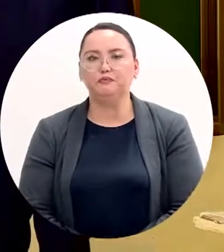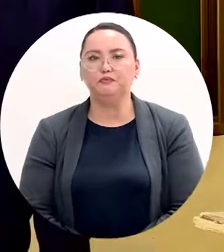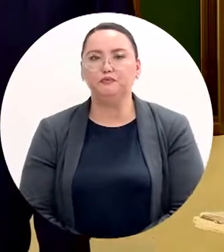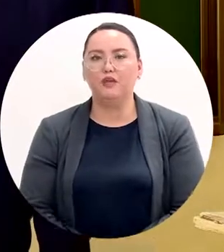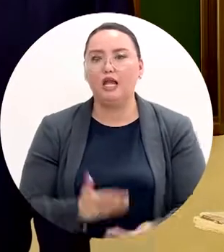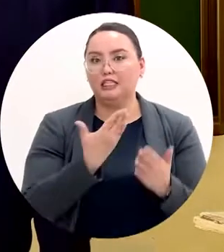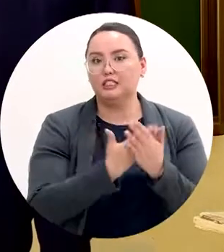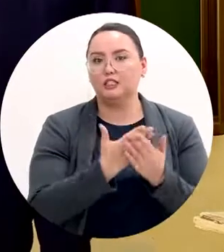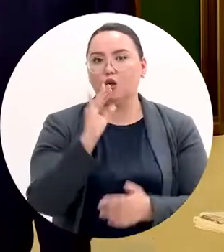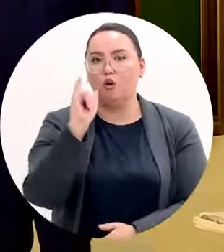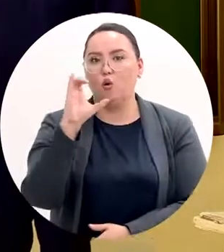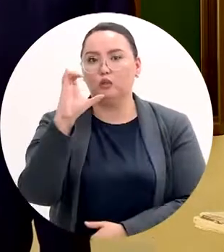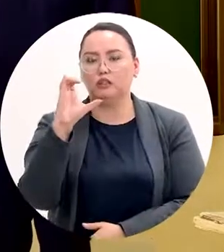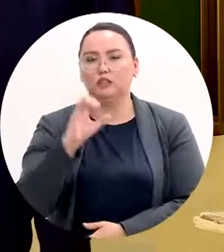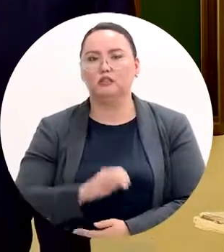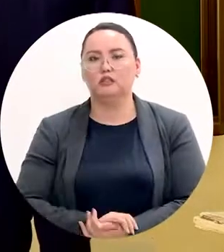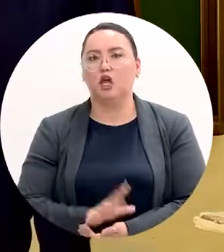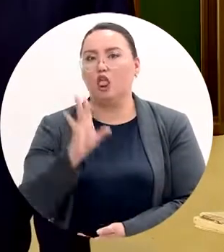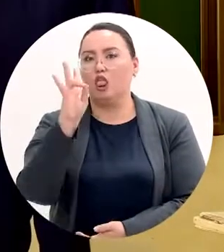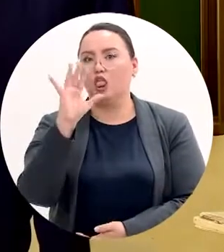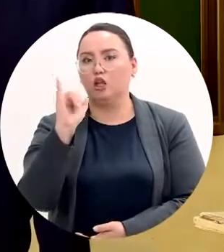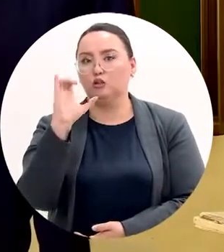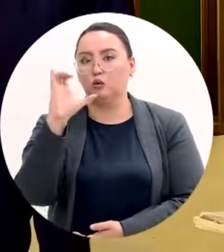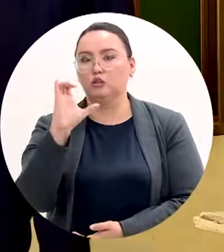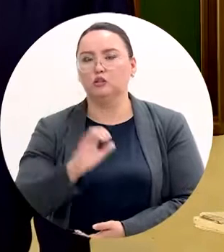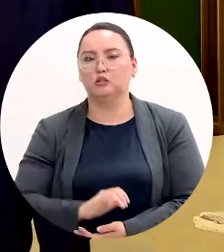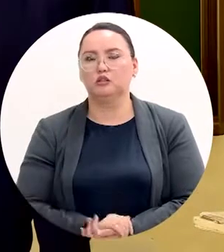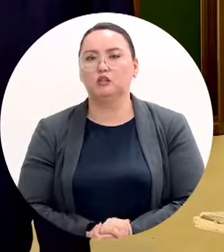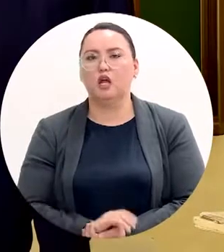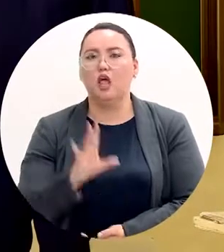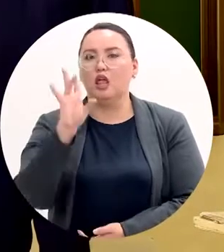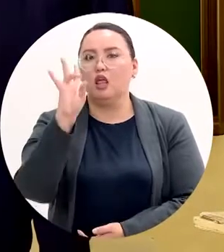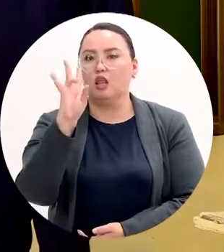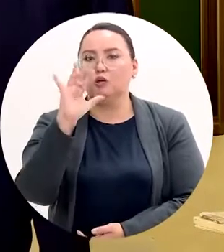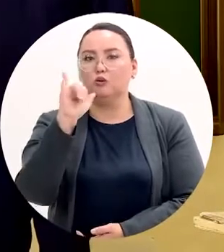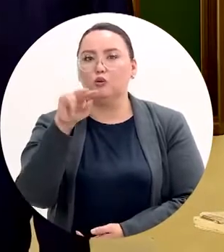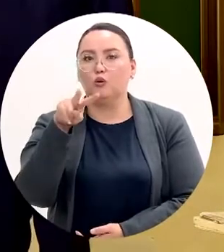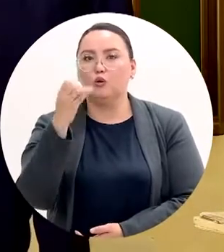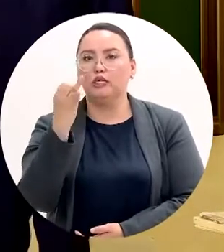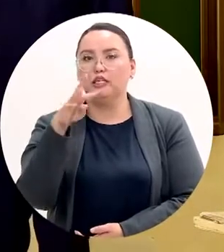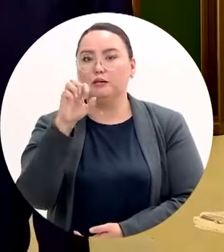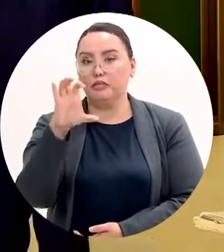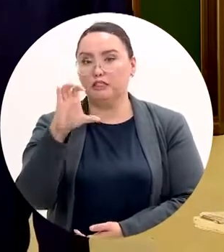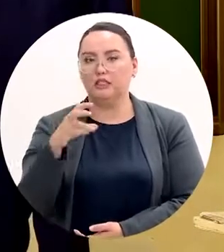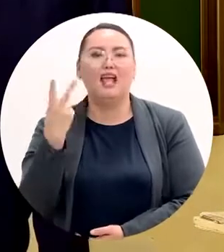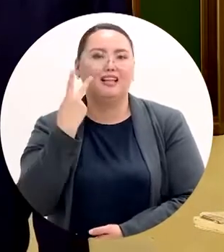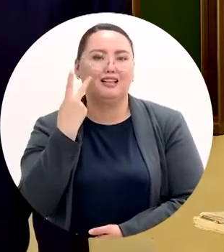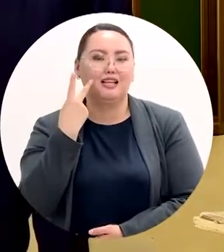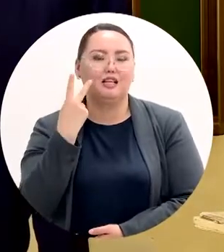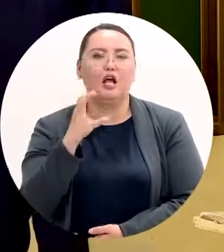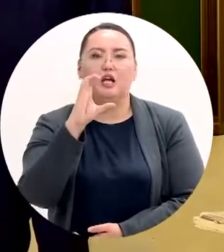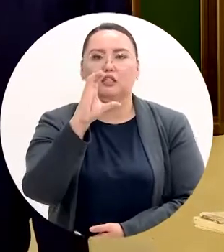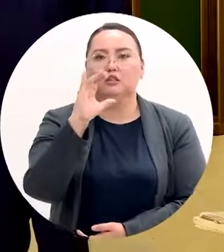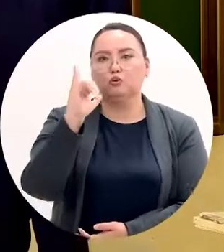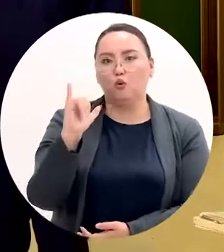бичгээр нисуу. За нулимс гэдгийг нэлбуу суу гэж бичсэн байна. Цас гэдгийг монгол бичгээр цаасуу.